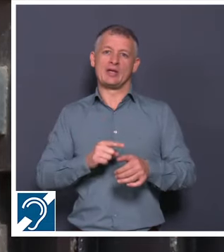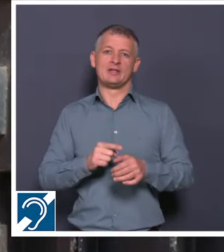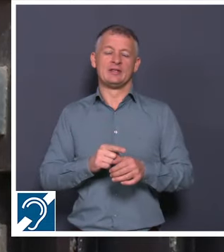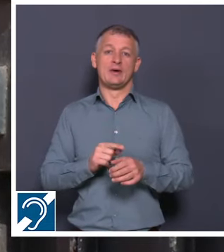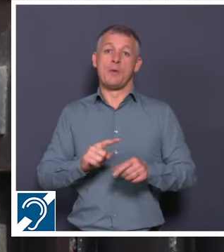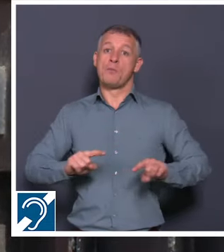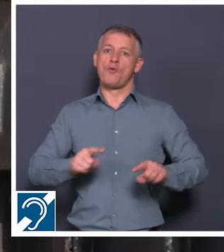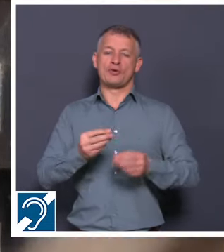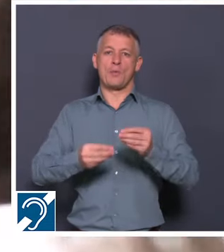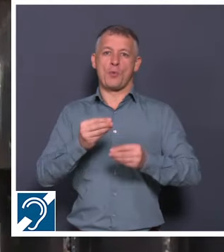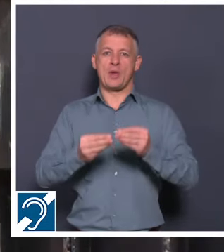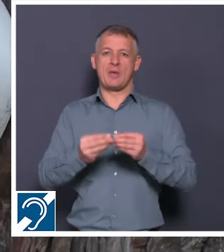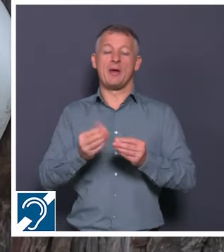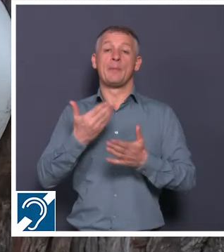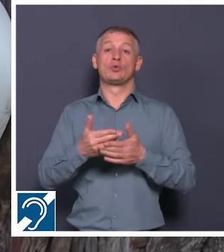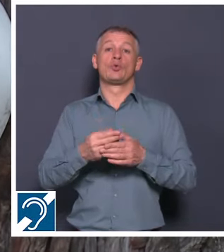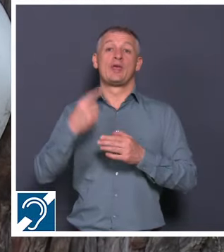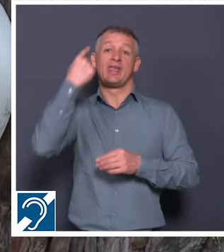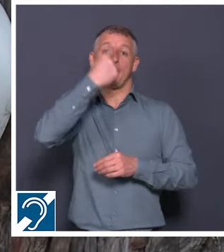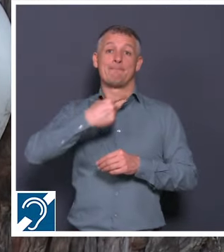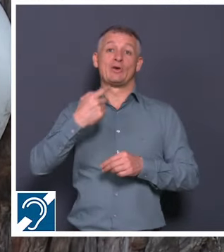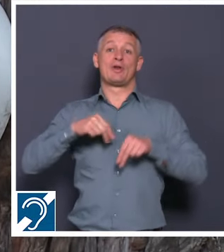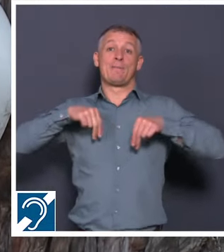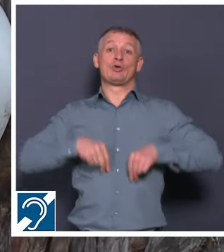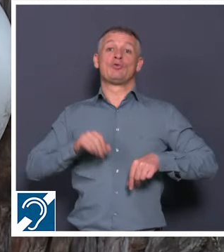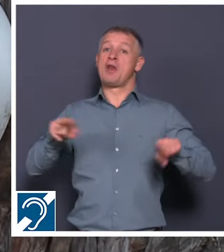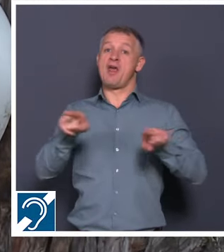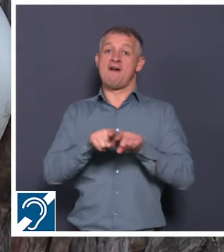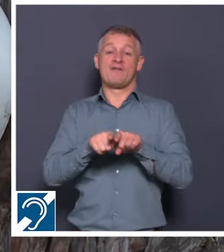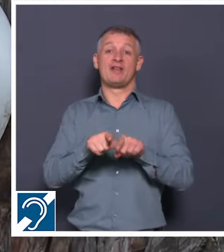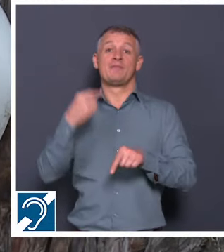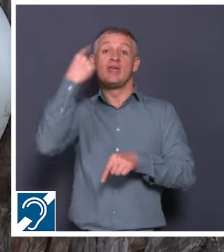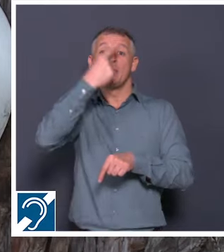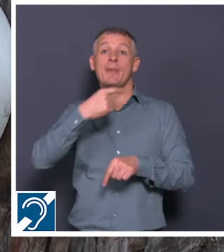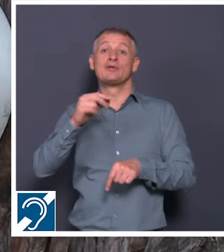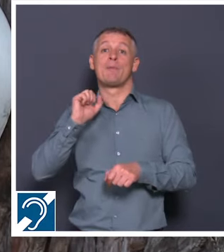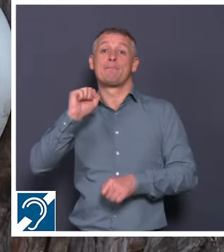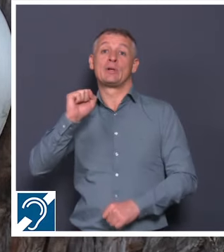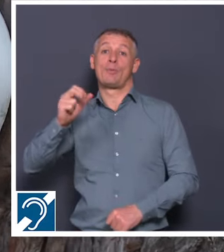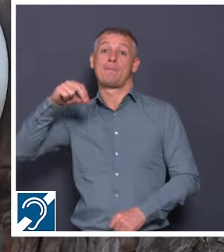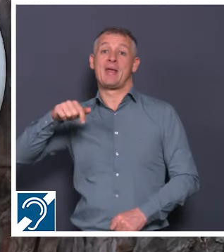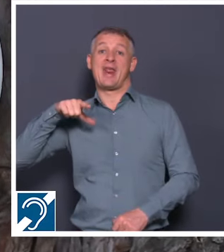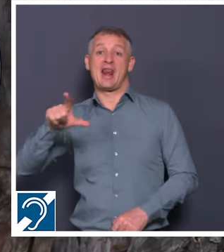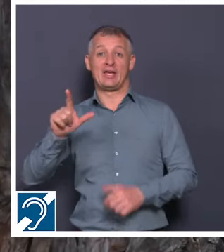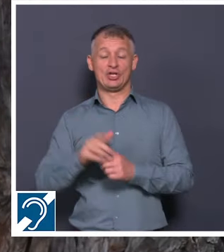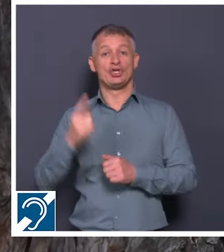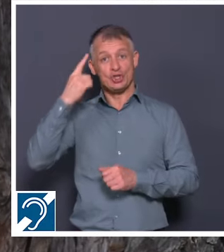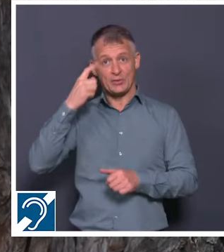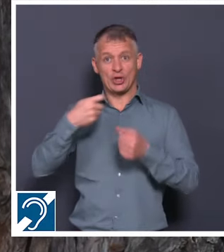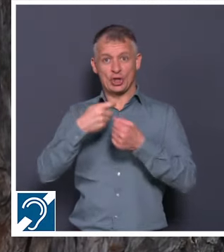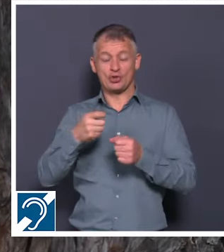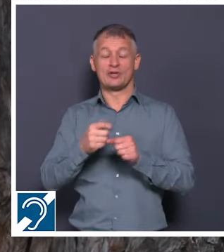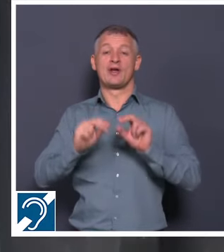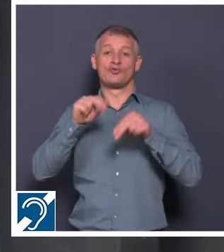imaginea președintelui, dar nu doar a președintelui, și a PNL, pentru că știm că tot ce se întâmplă cu președintele Klaus Iohannis se restrânge și asupra Partidului